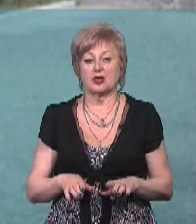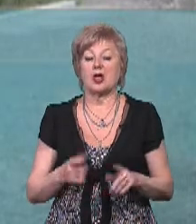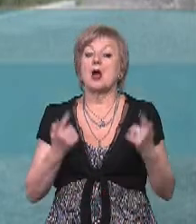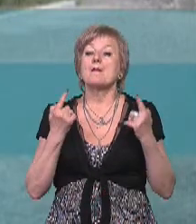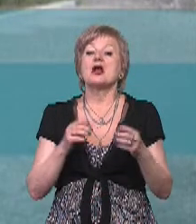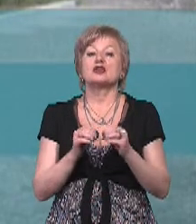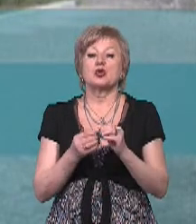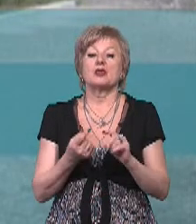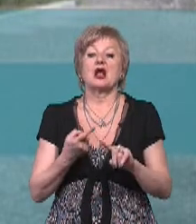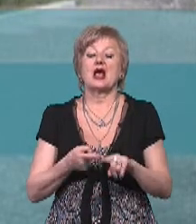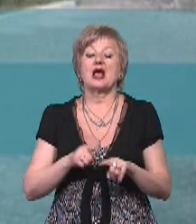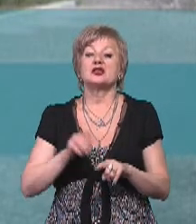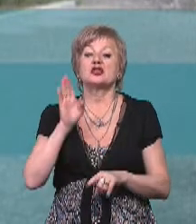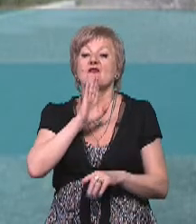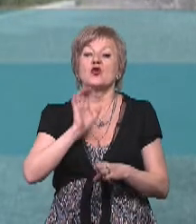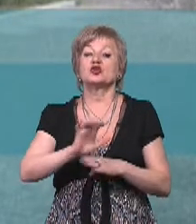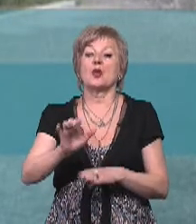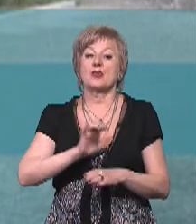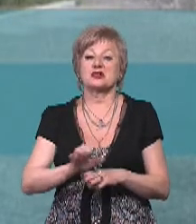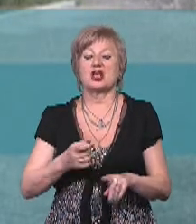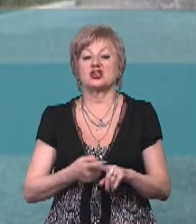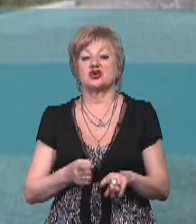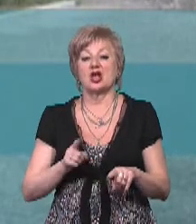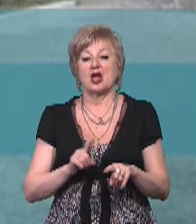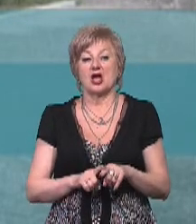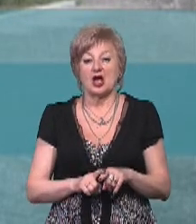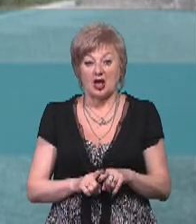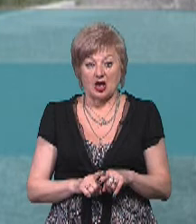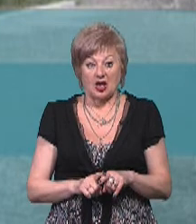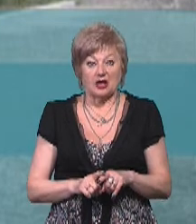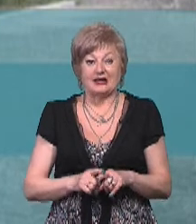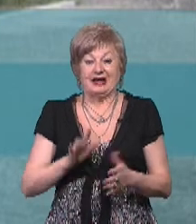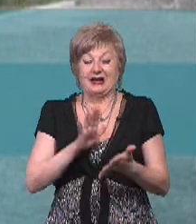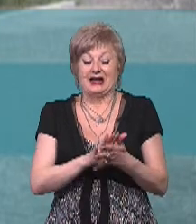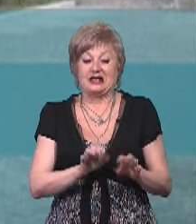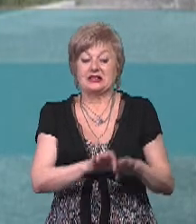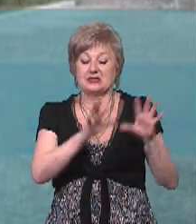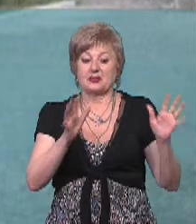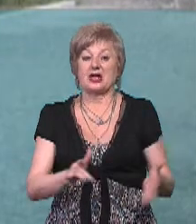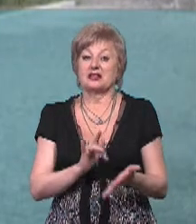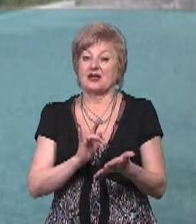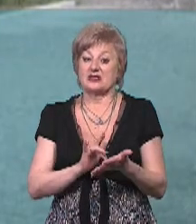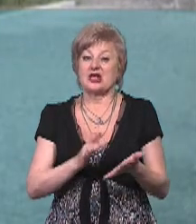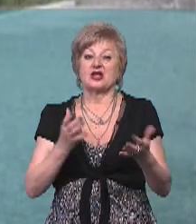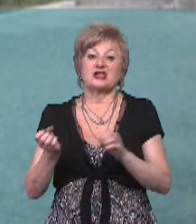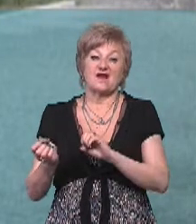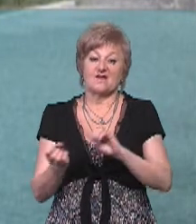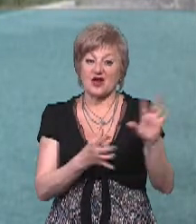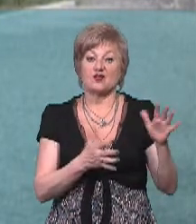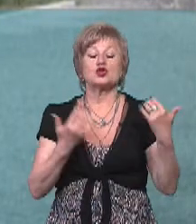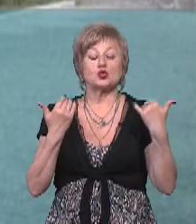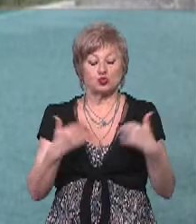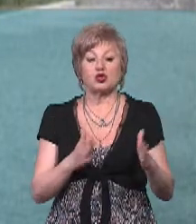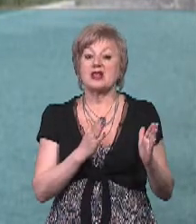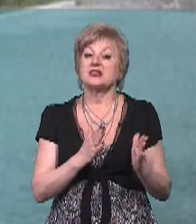– це водопостачання, це найбільше. Якщо у нас сміттєзвалище, централізований вивіз сміття на Балабину вже